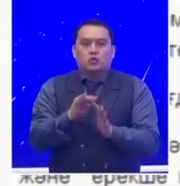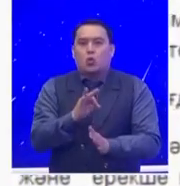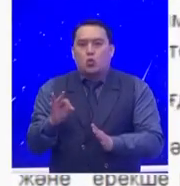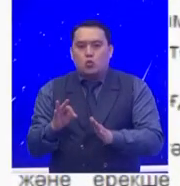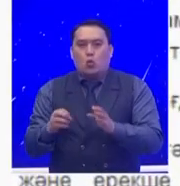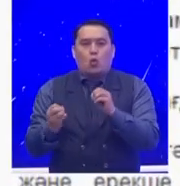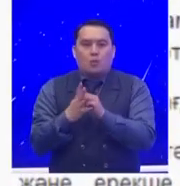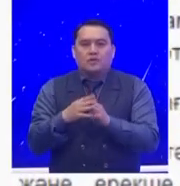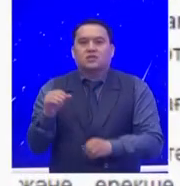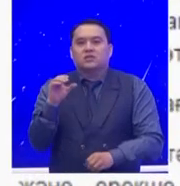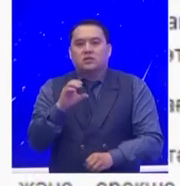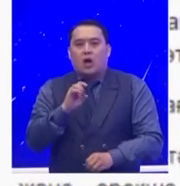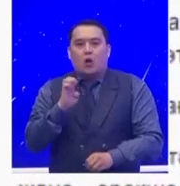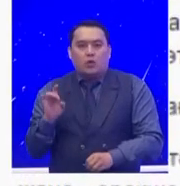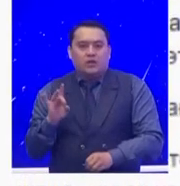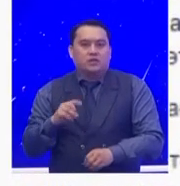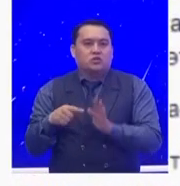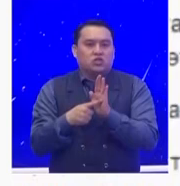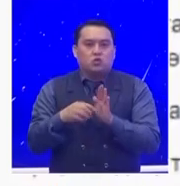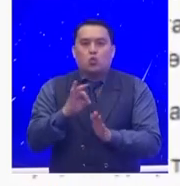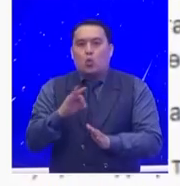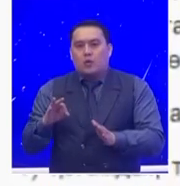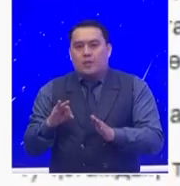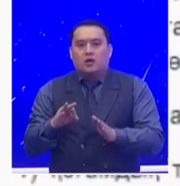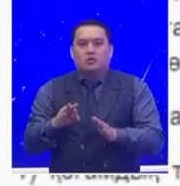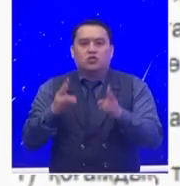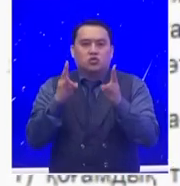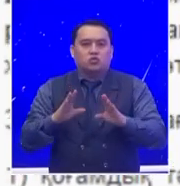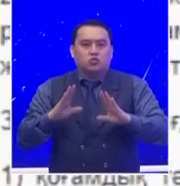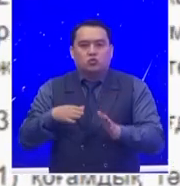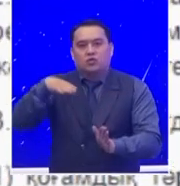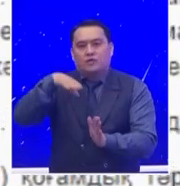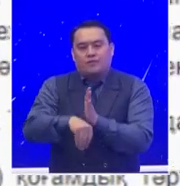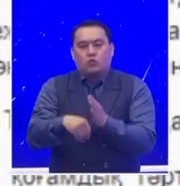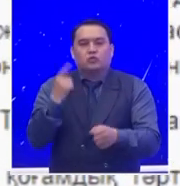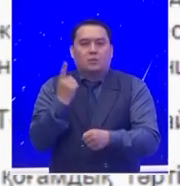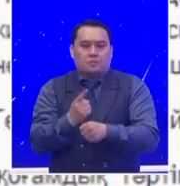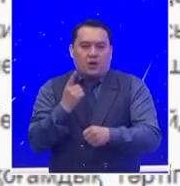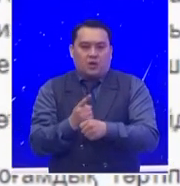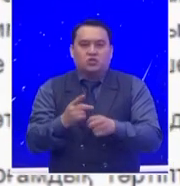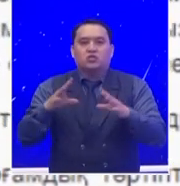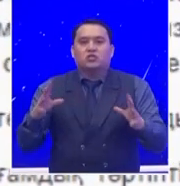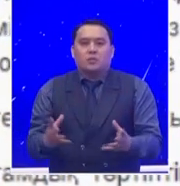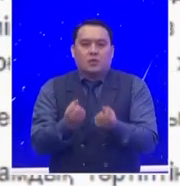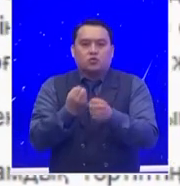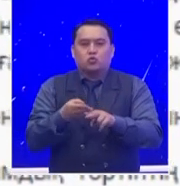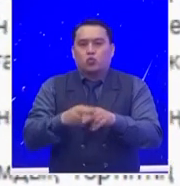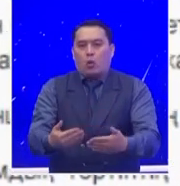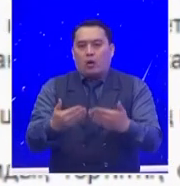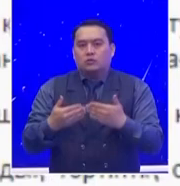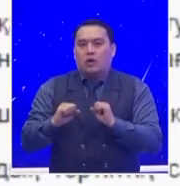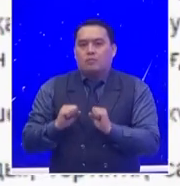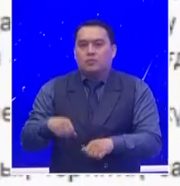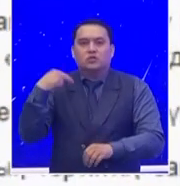минут пен 15 сәуірдегі 7 сағат 00 минут аралығында төтенше жағдай енгізілсін делінген. Төтенше жағдай кезеңінде Қазақстан